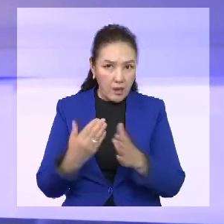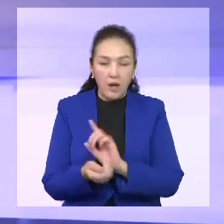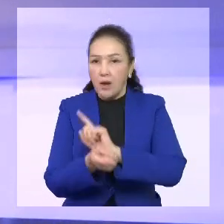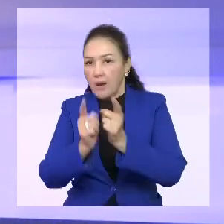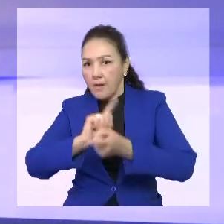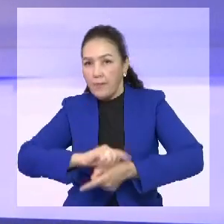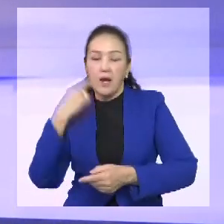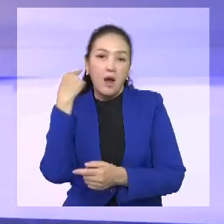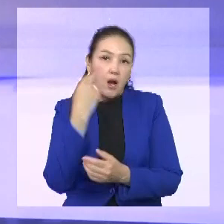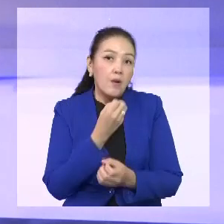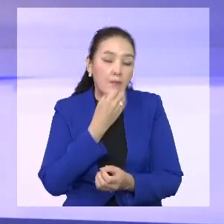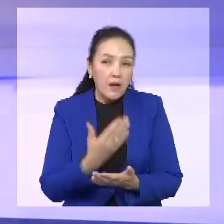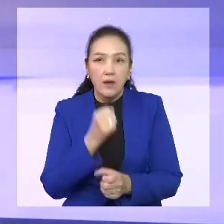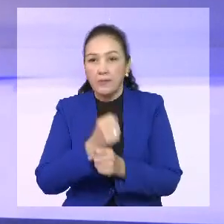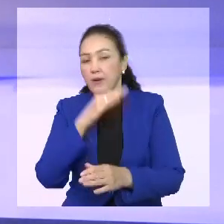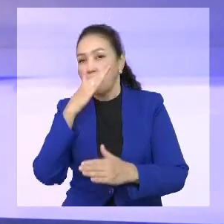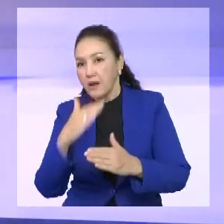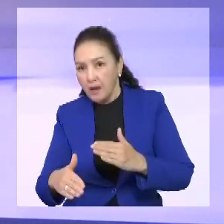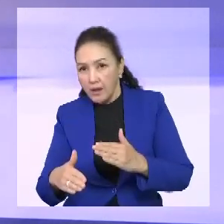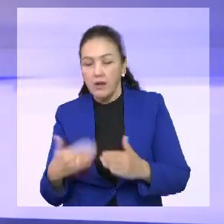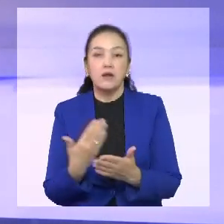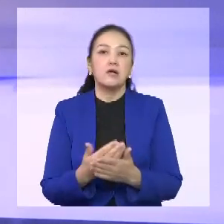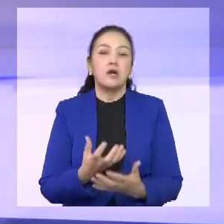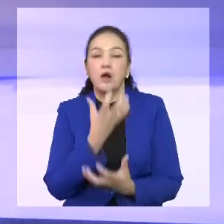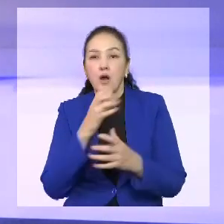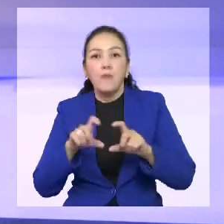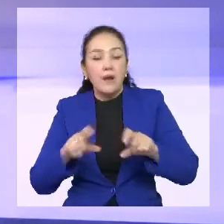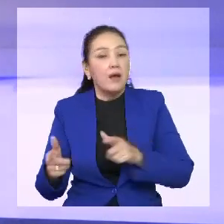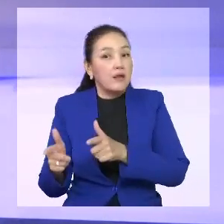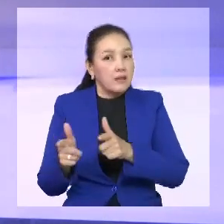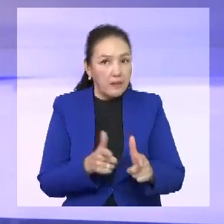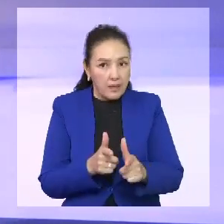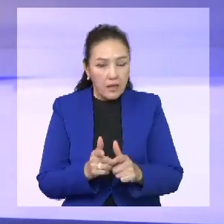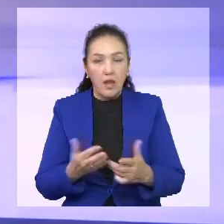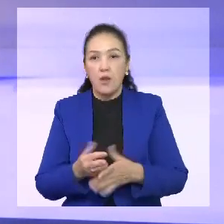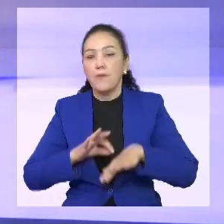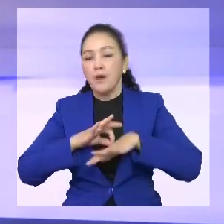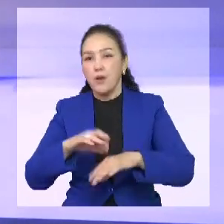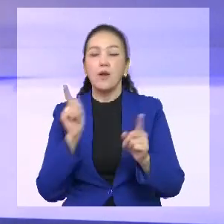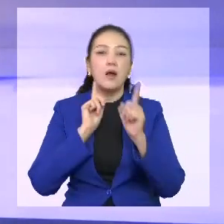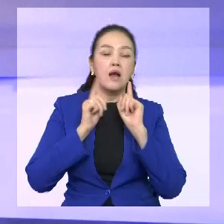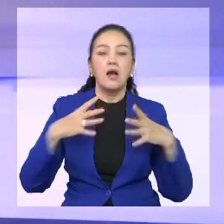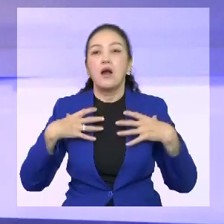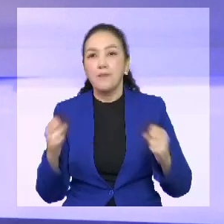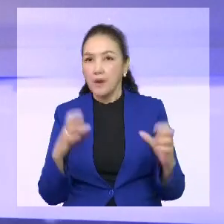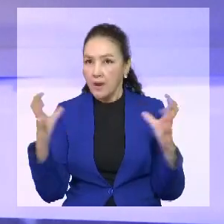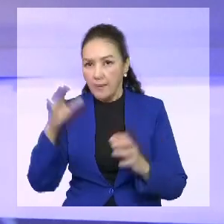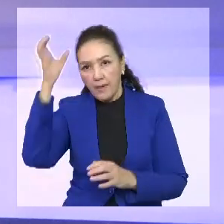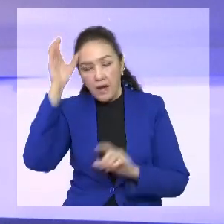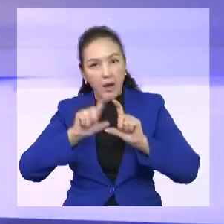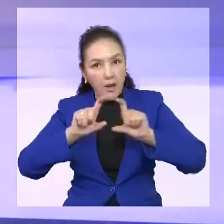ауыстыру сапасын жақсарту жұмыстары аяқталып қалды. Жылу қазандықтары болса дайын тұр. Әкімдікте өткен жиында денсаулық сақтау, білім